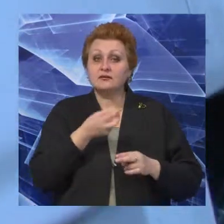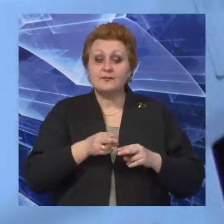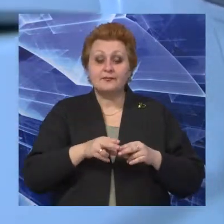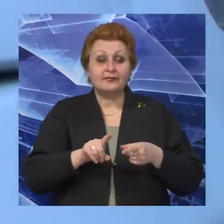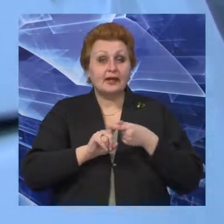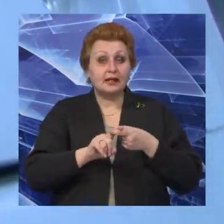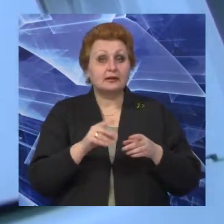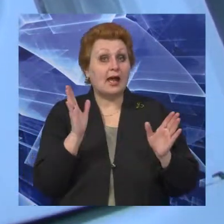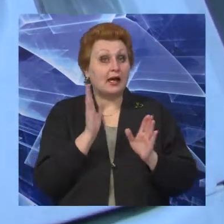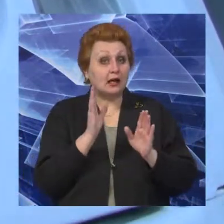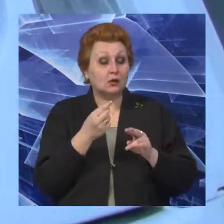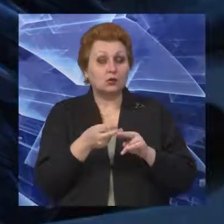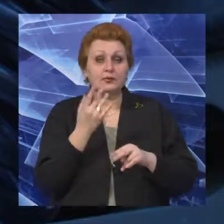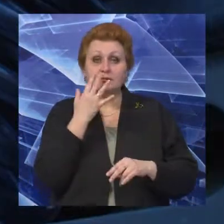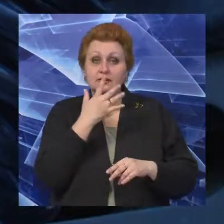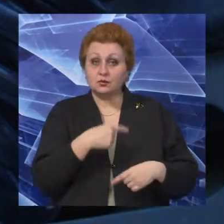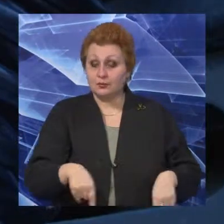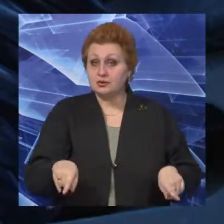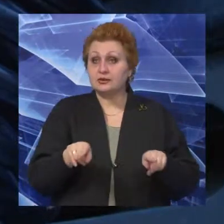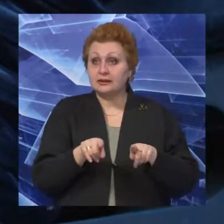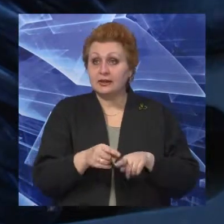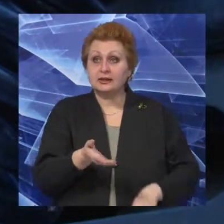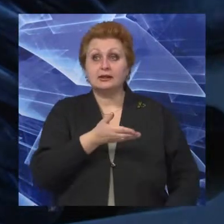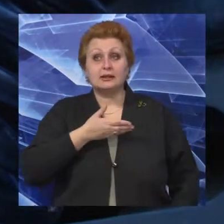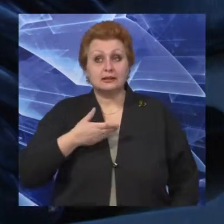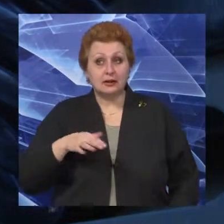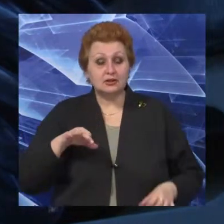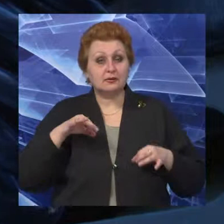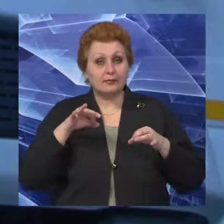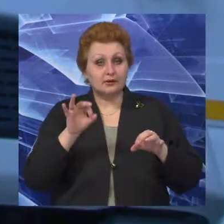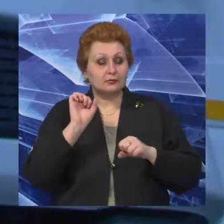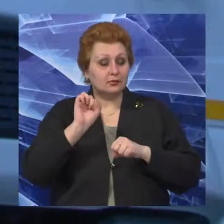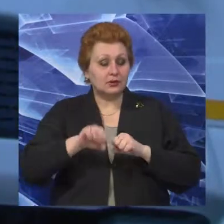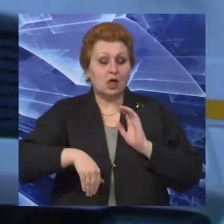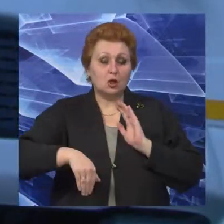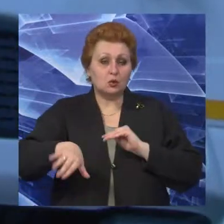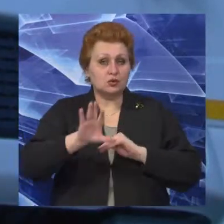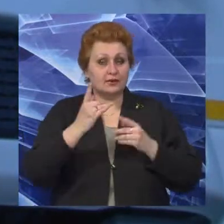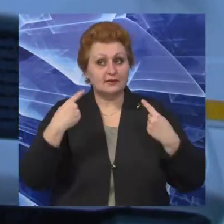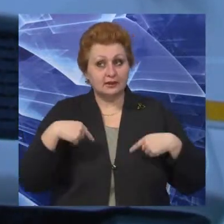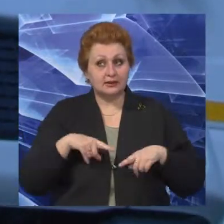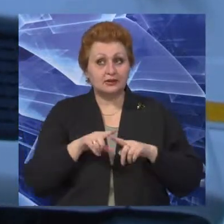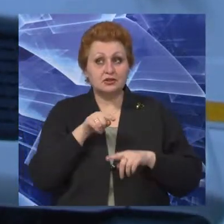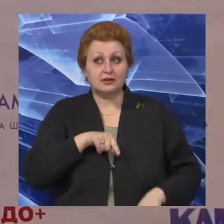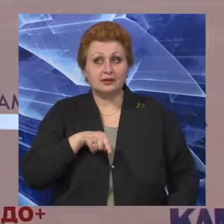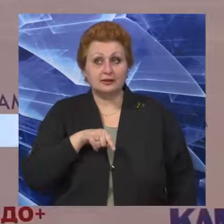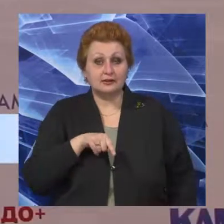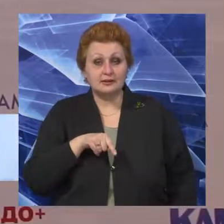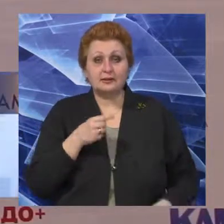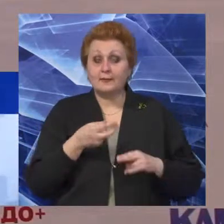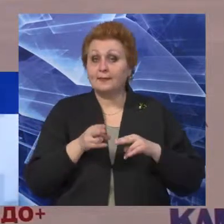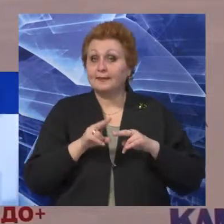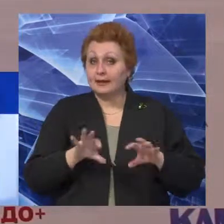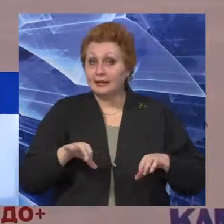не влияющими на экологию. Причем зарубежные аналоги, отечественные машины превосходят не только по техническим характеристикам.